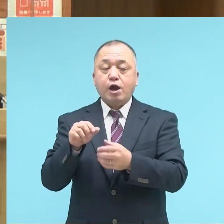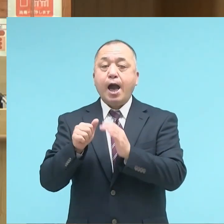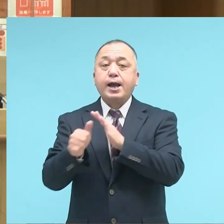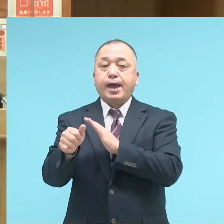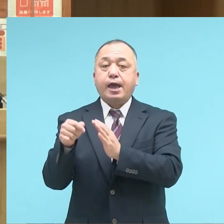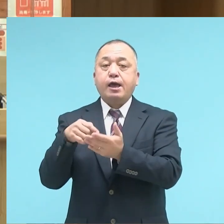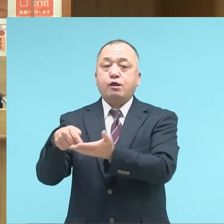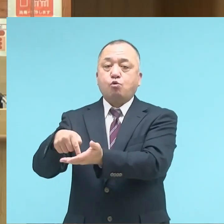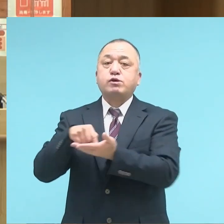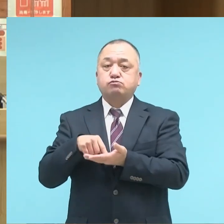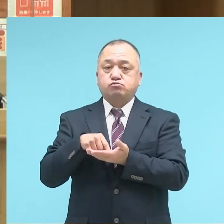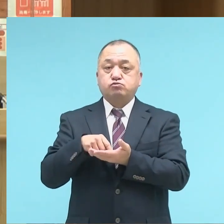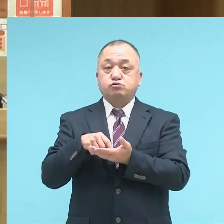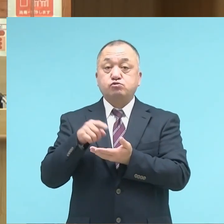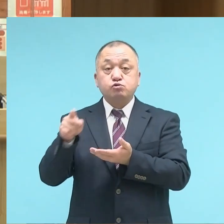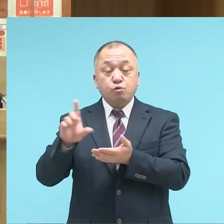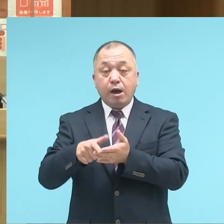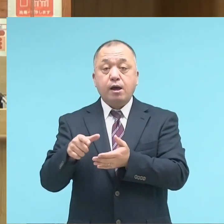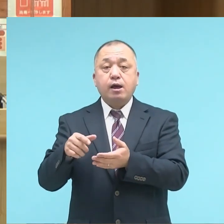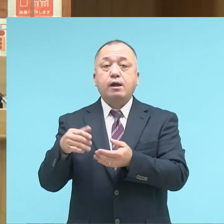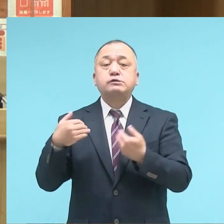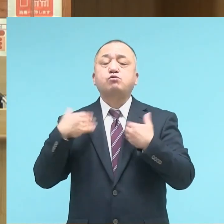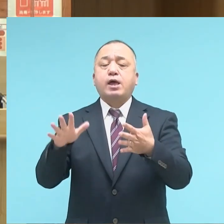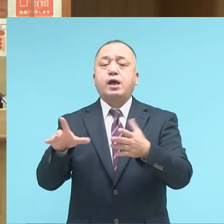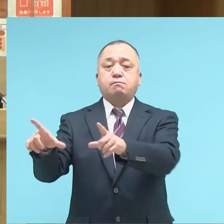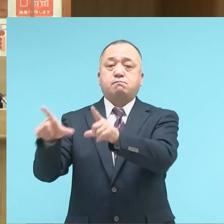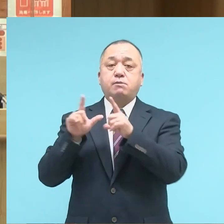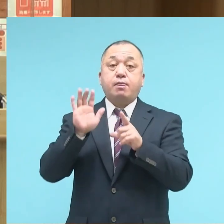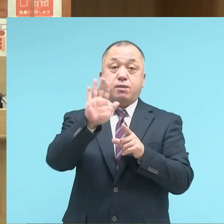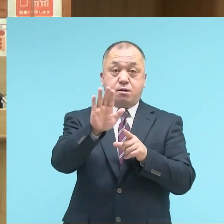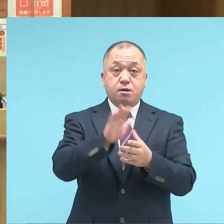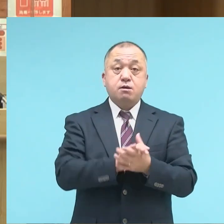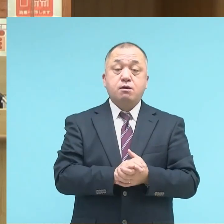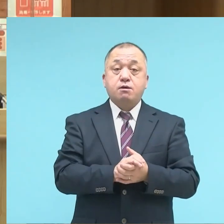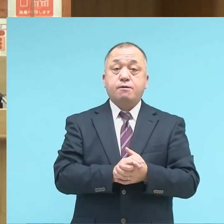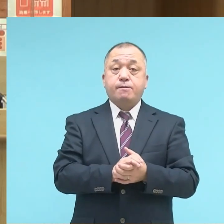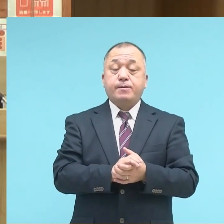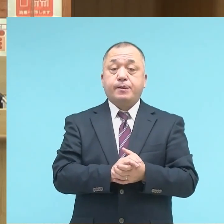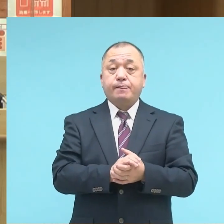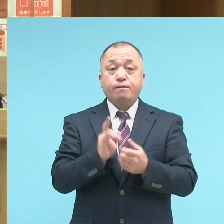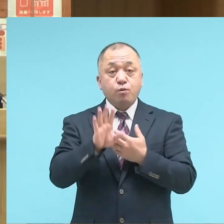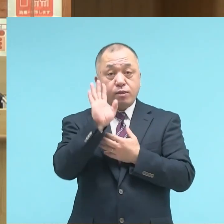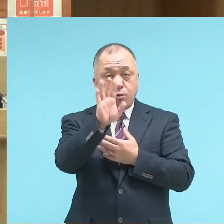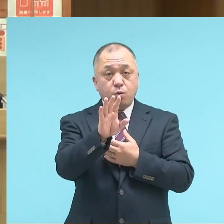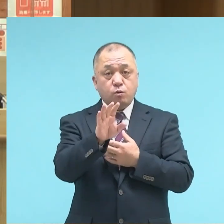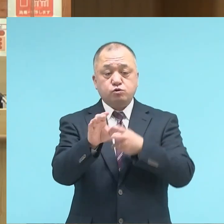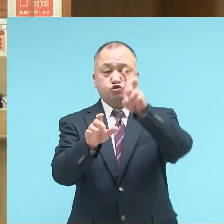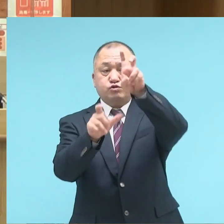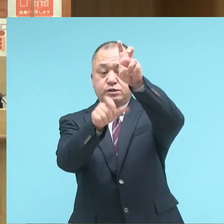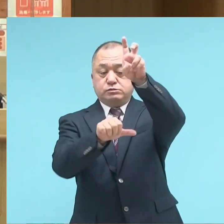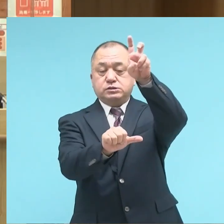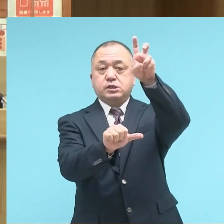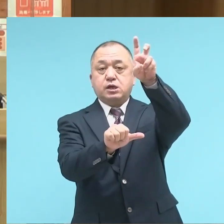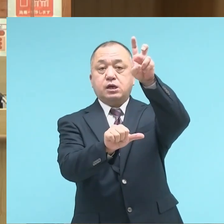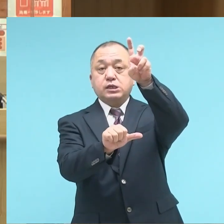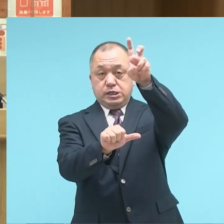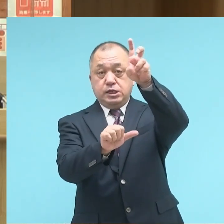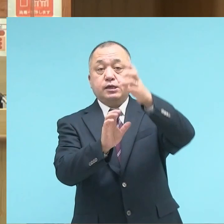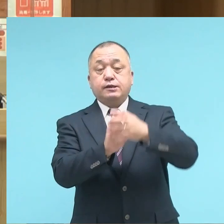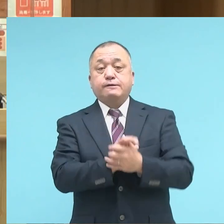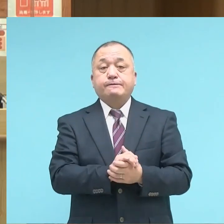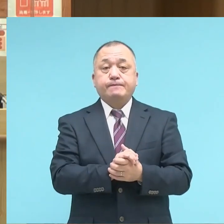定はありませんというご回答をいただきました。でその後ですけれども、5日にはですね、その